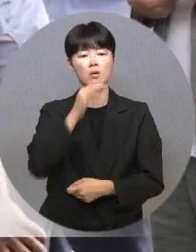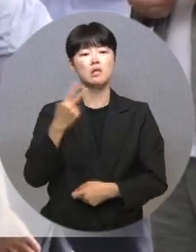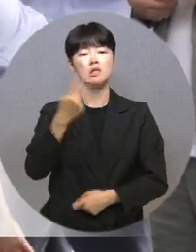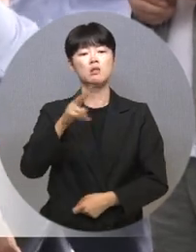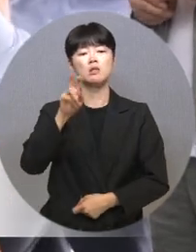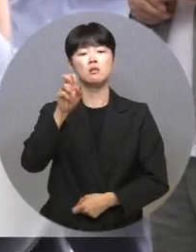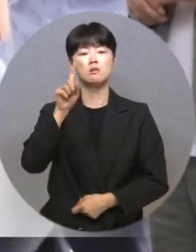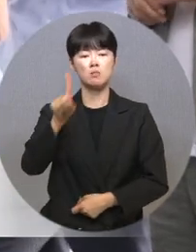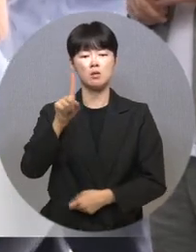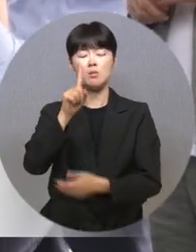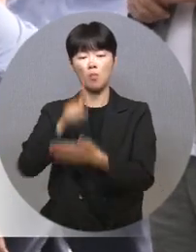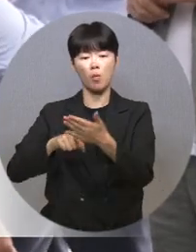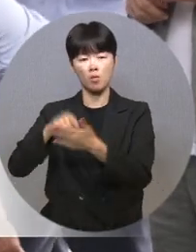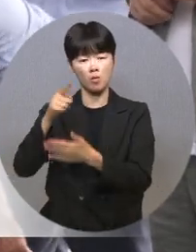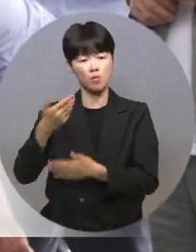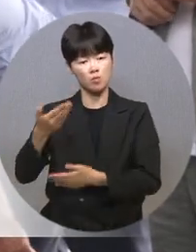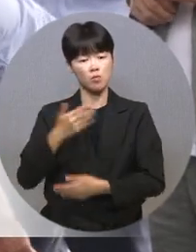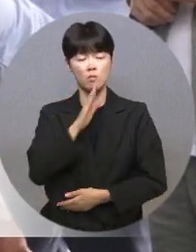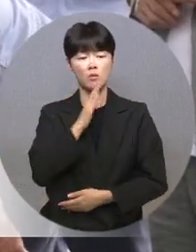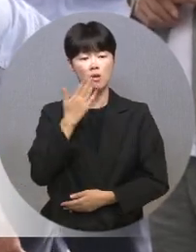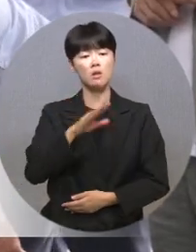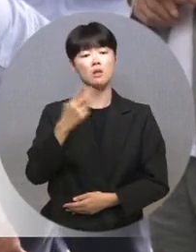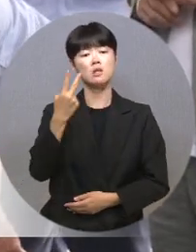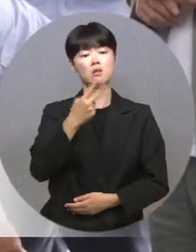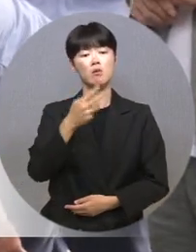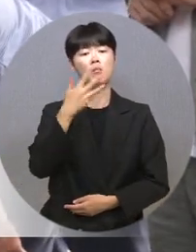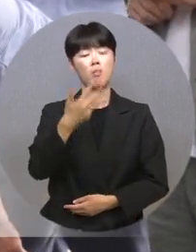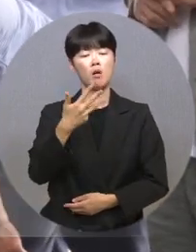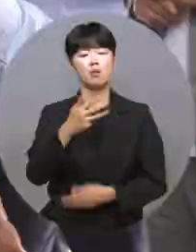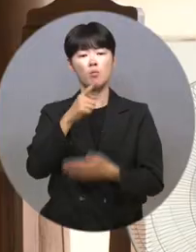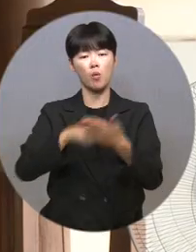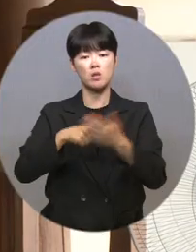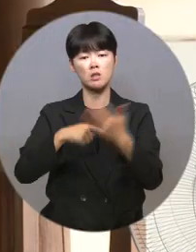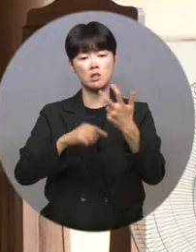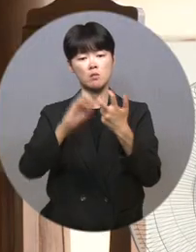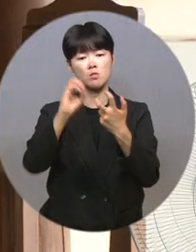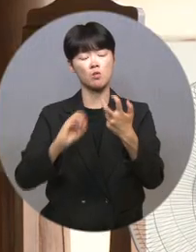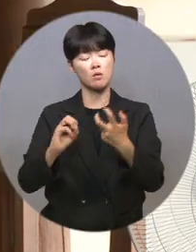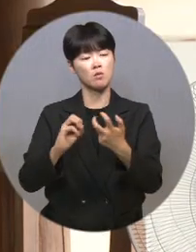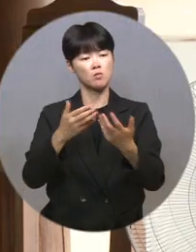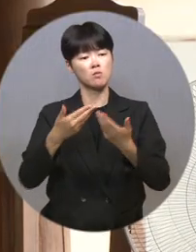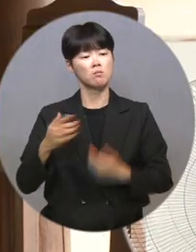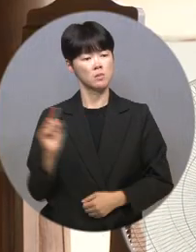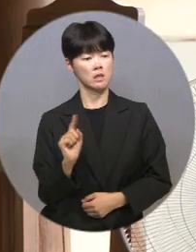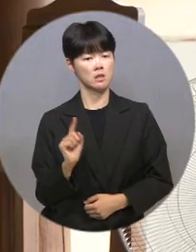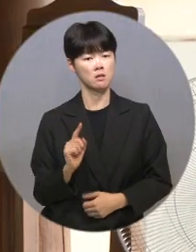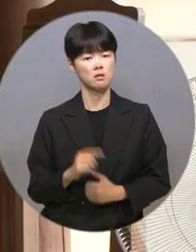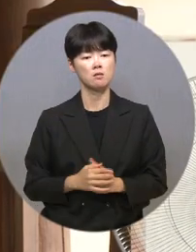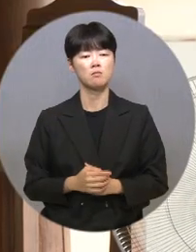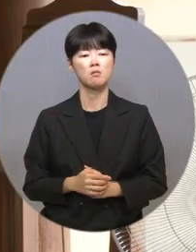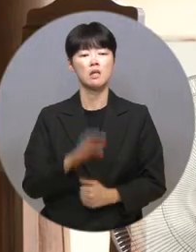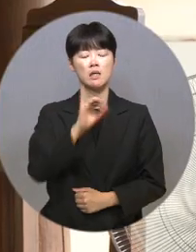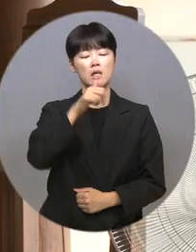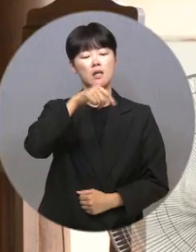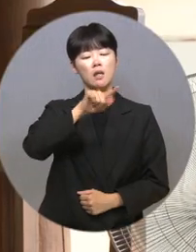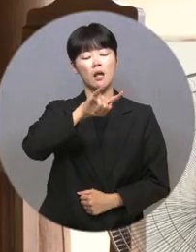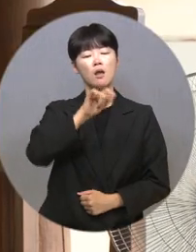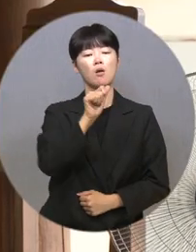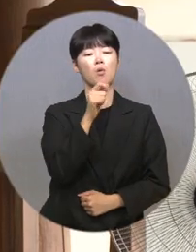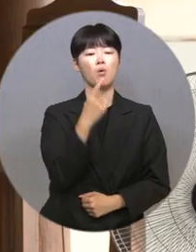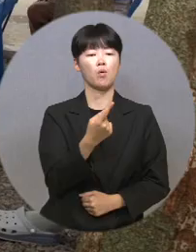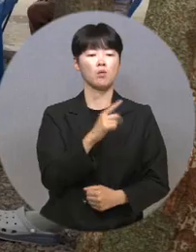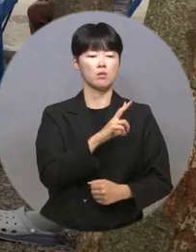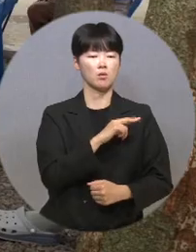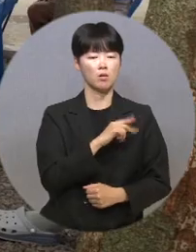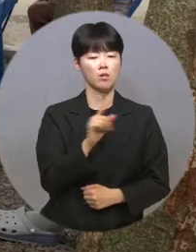2021년도에 피해 보상을 해주면서 2008년도에 들어가고 70% 적용을 해요? 이계호 의원은 2019년에 개정된 법은